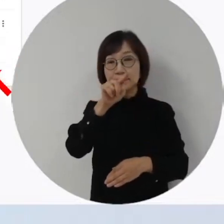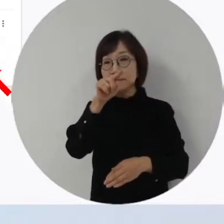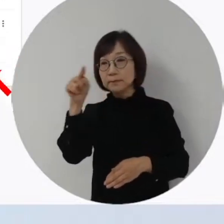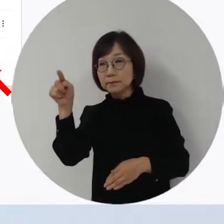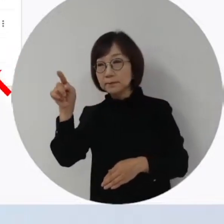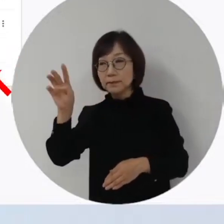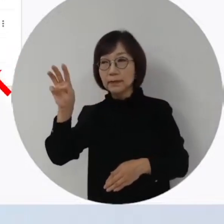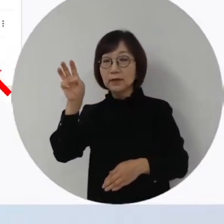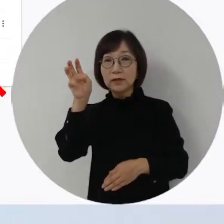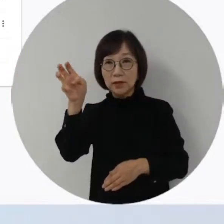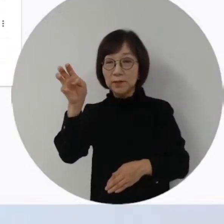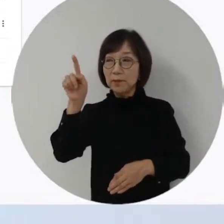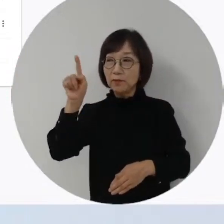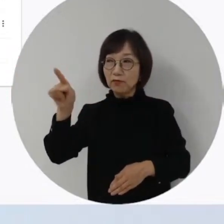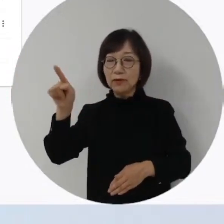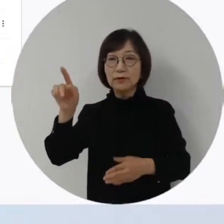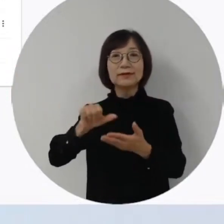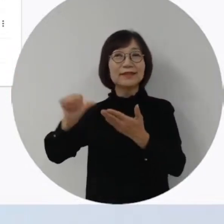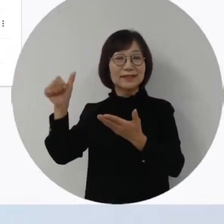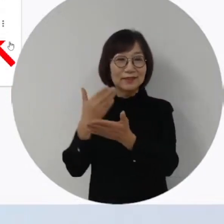삭제.